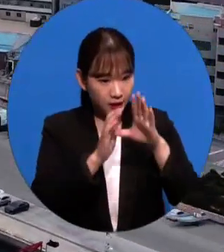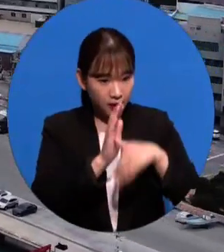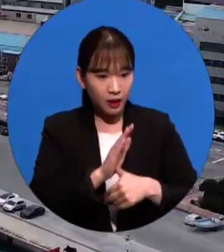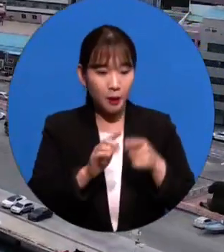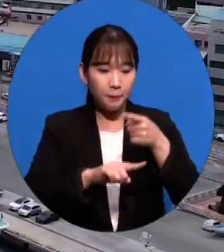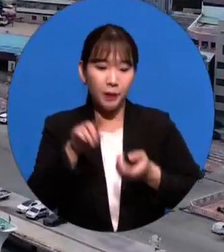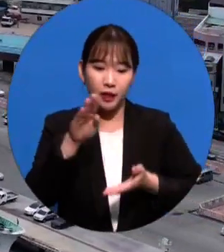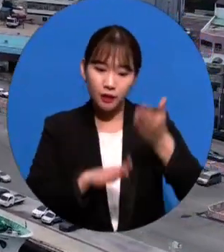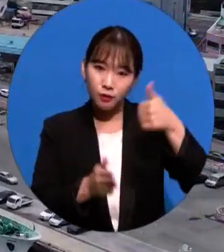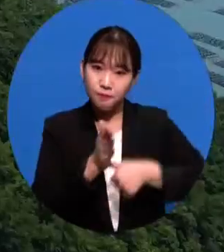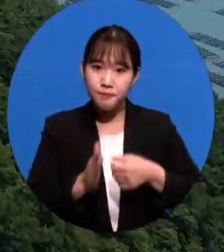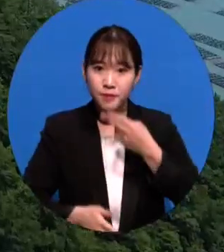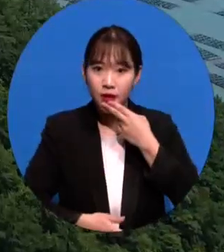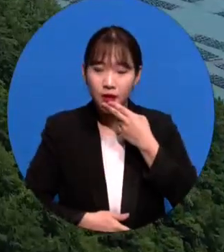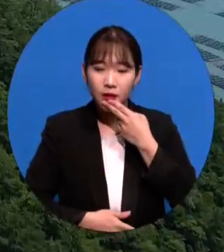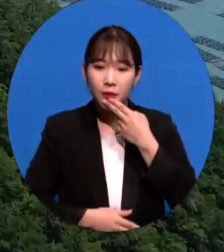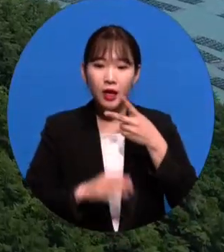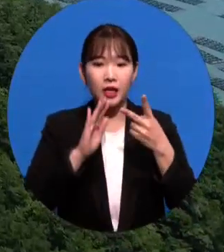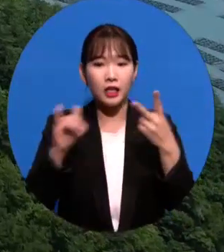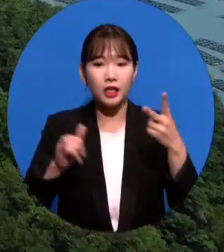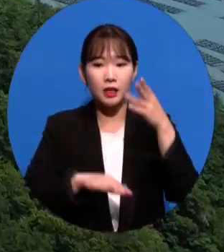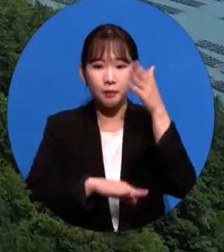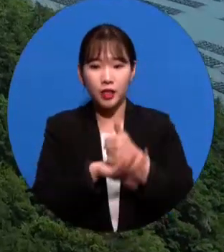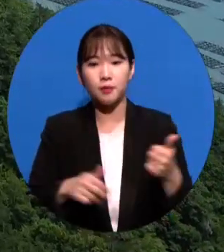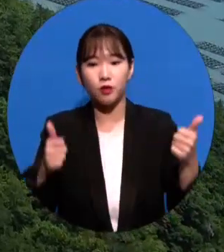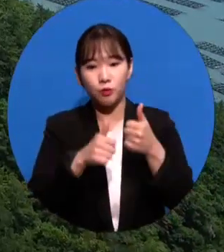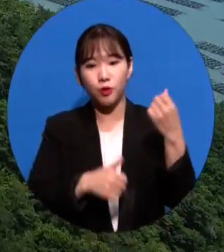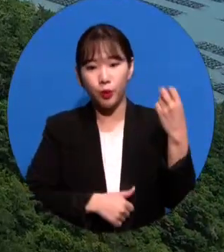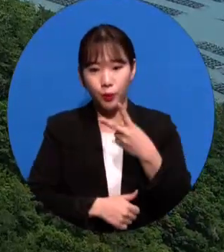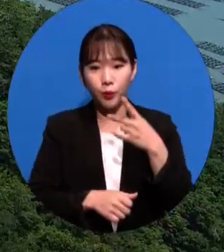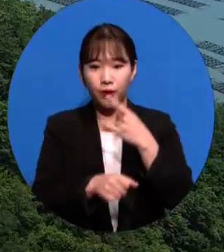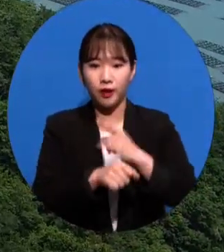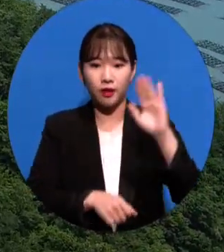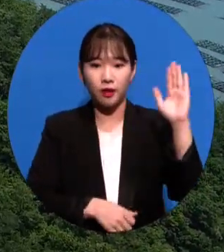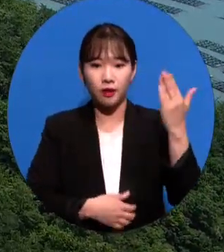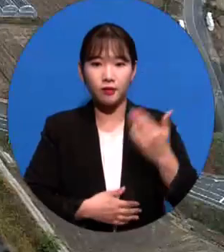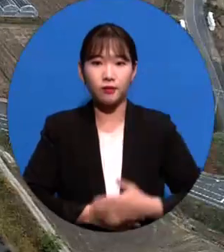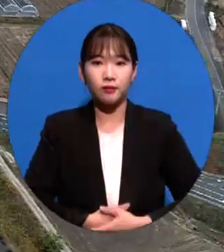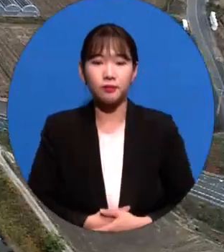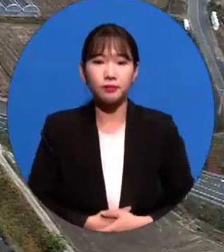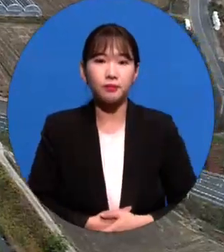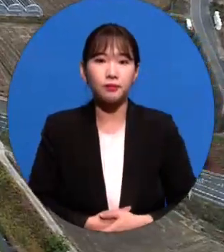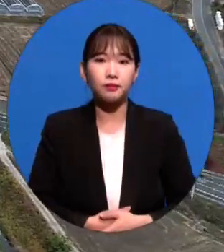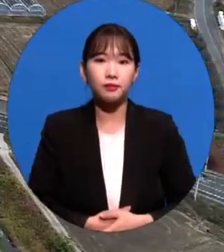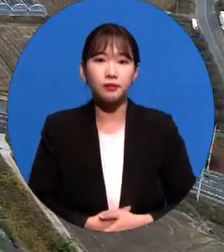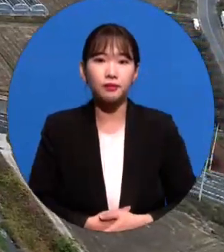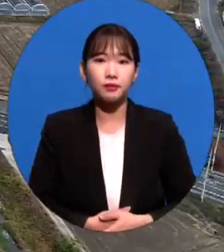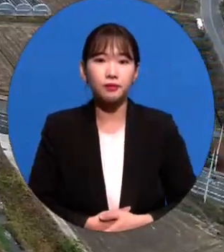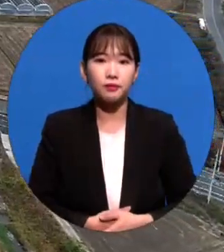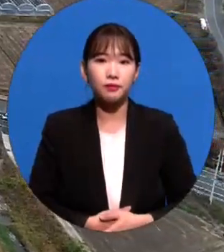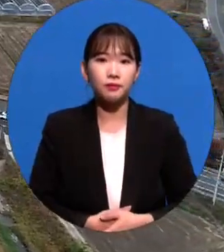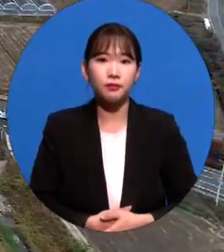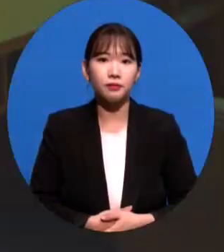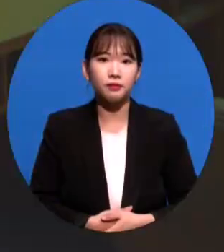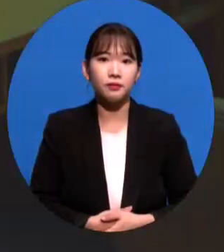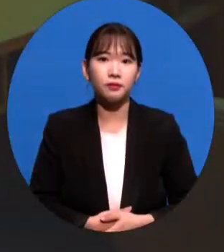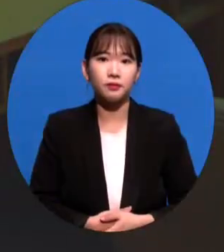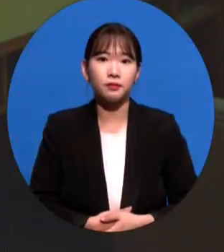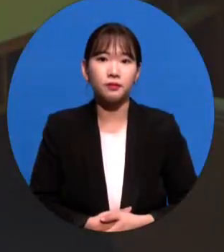과반 투표가 없을 경우 2인 결선 투표를 진행할 예정입니다. MBC 뉴스 문현철입니다.